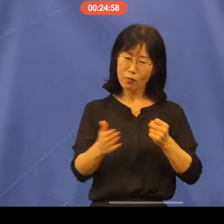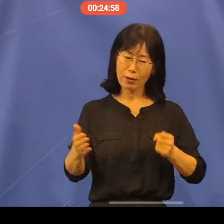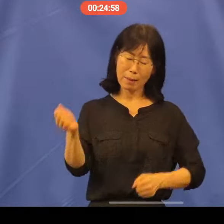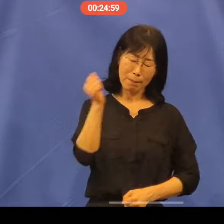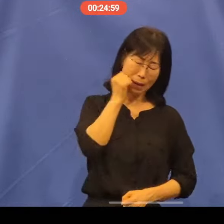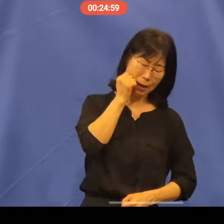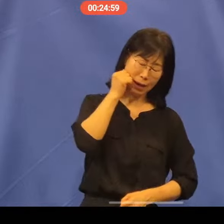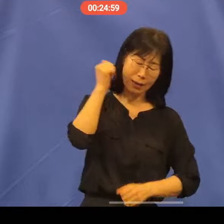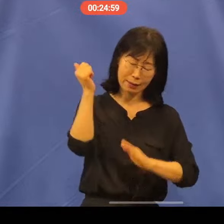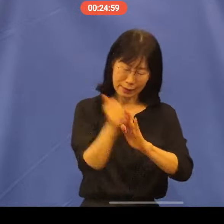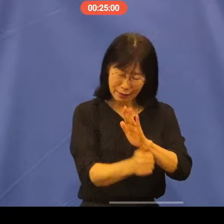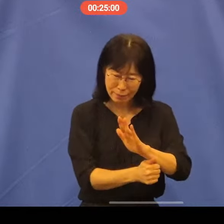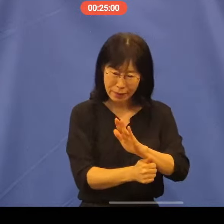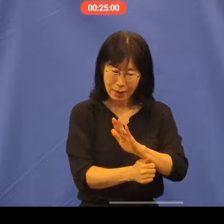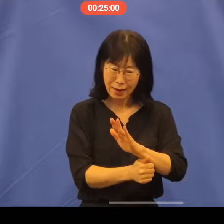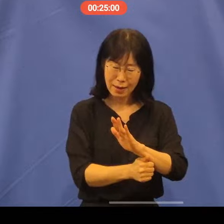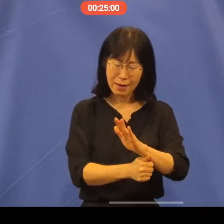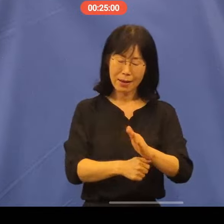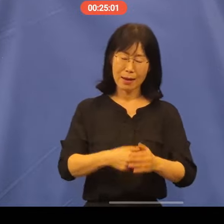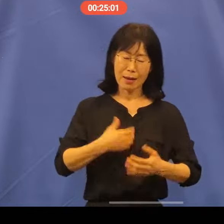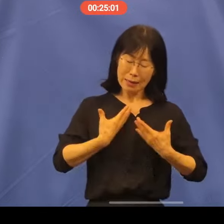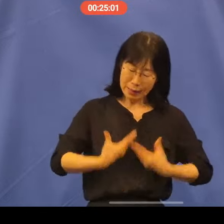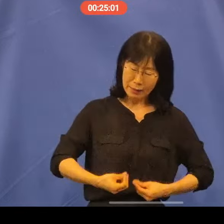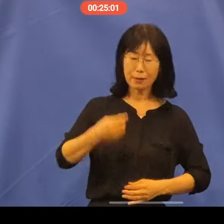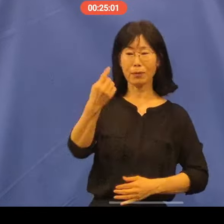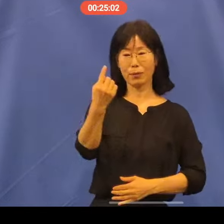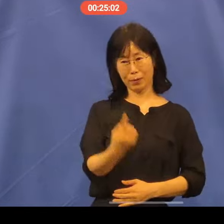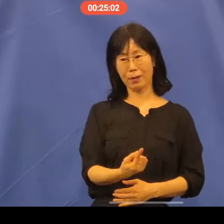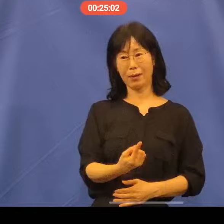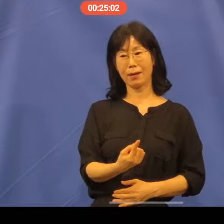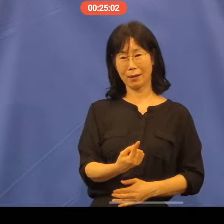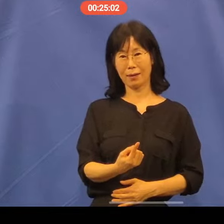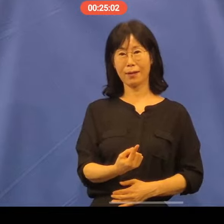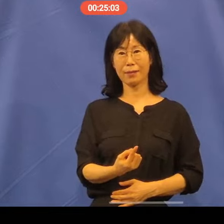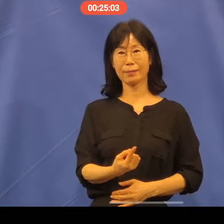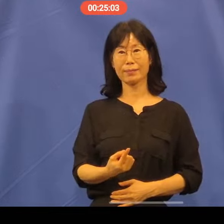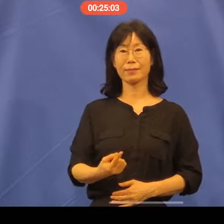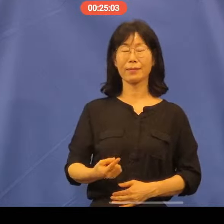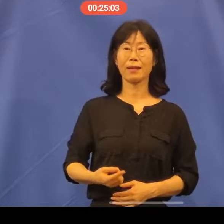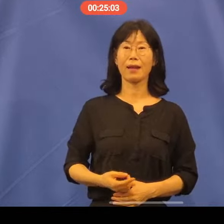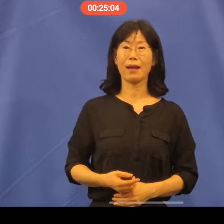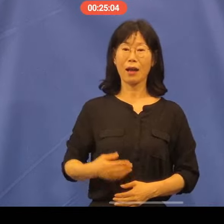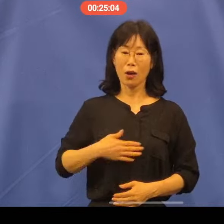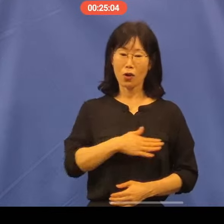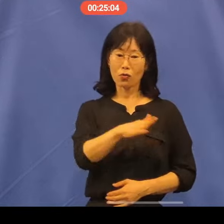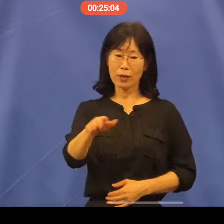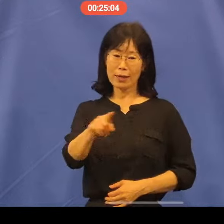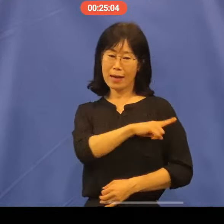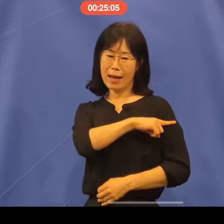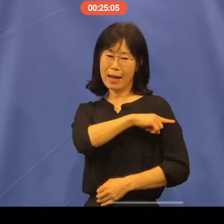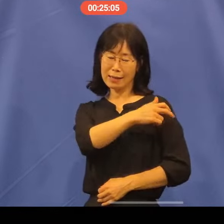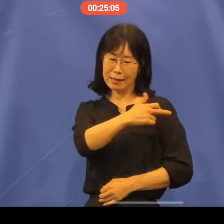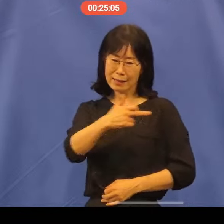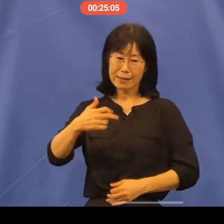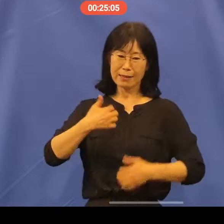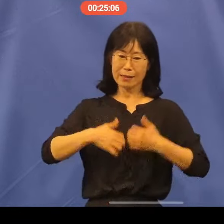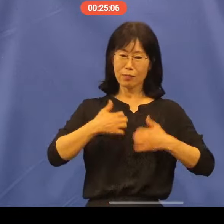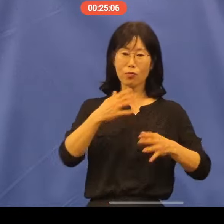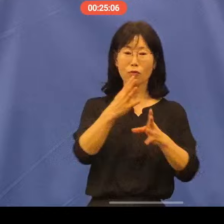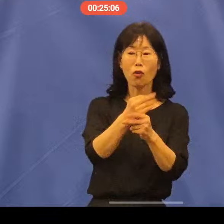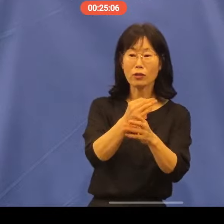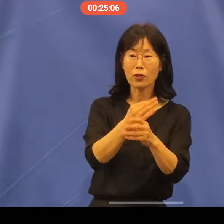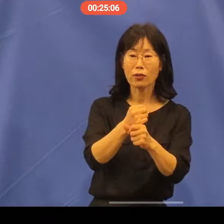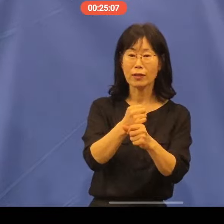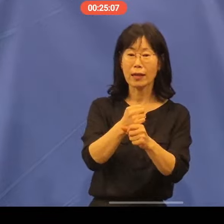여러분, 우리의 삶의 초점, 우리 언제 가장 큰 기쁨이 주어지나? 하나님을 예배할 때입니다. 그렇게 여러분, 예배는